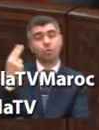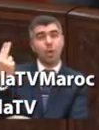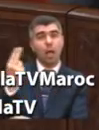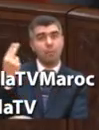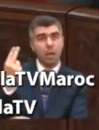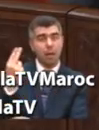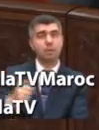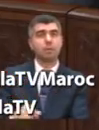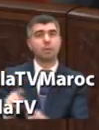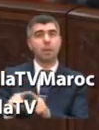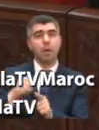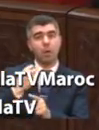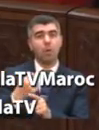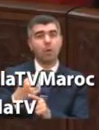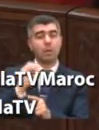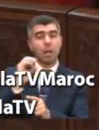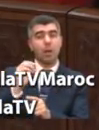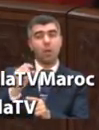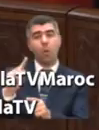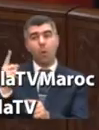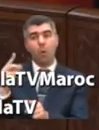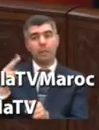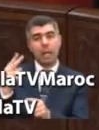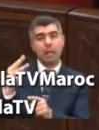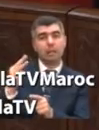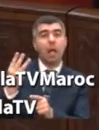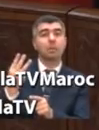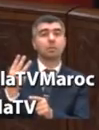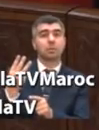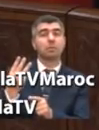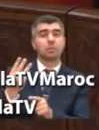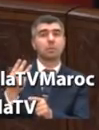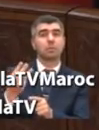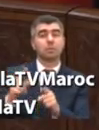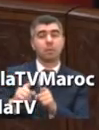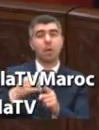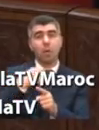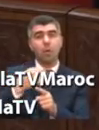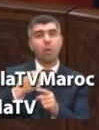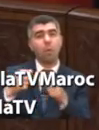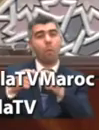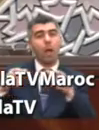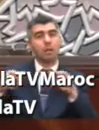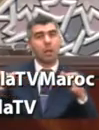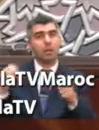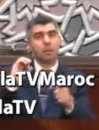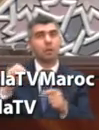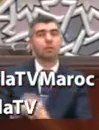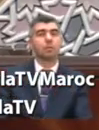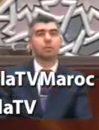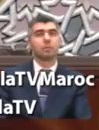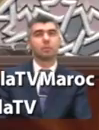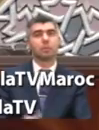جامعة حسن الأول، حسن الثاني، وشعيب الدكالي. حسن الأول عاد توسيع الوزير. واحد الوعاء